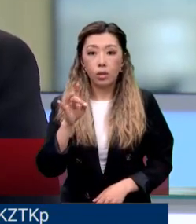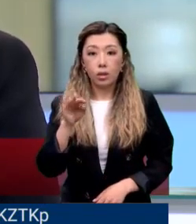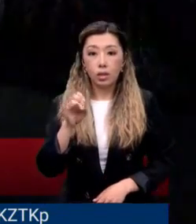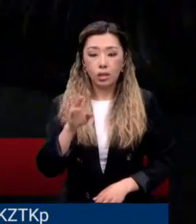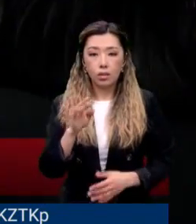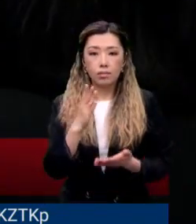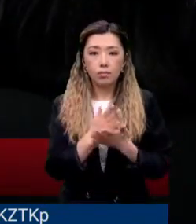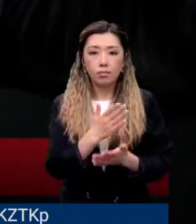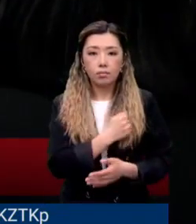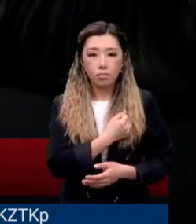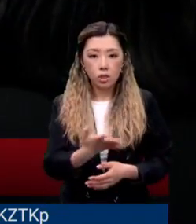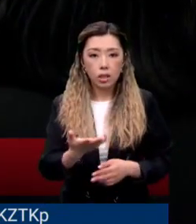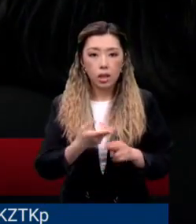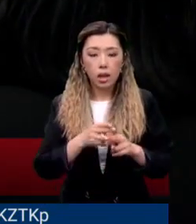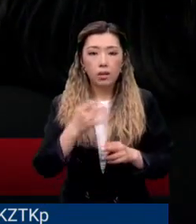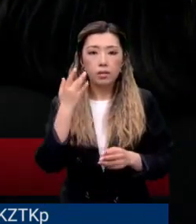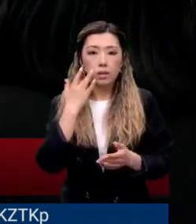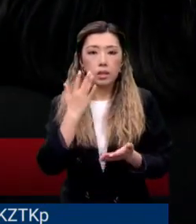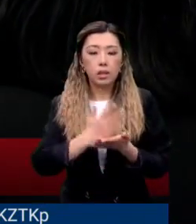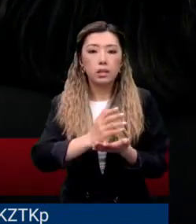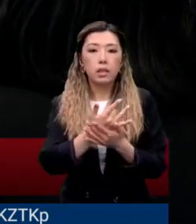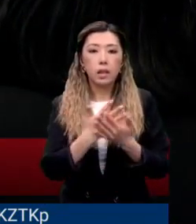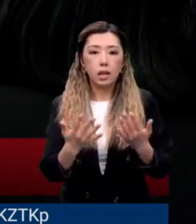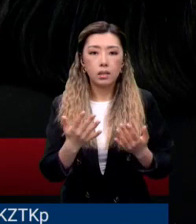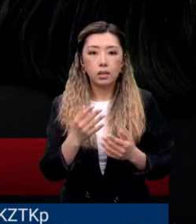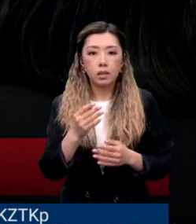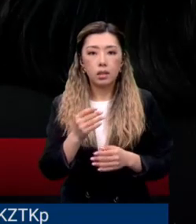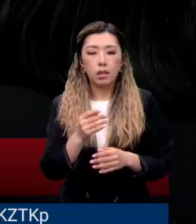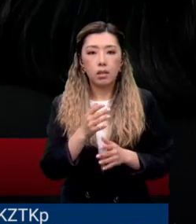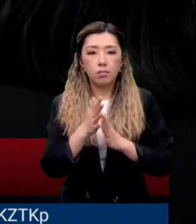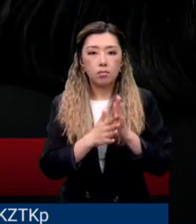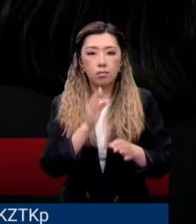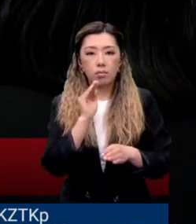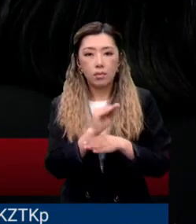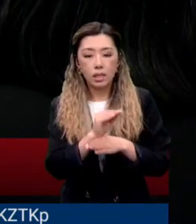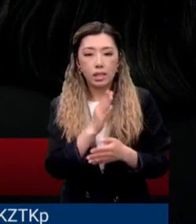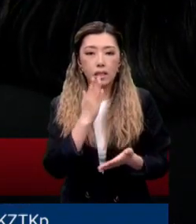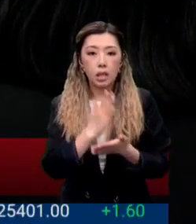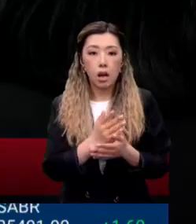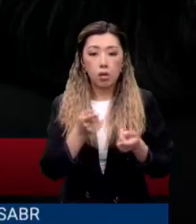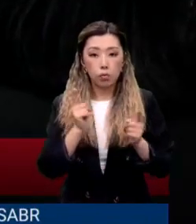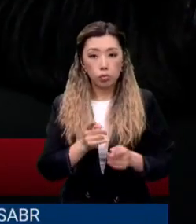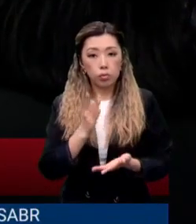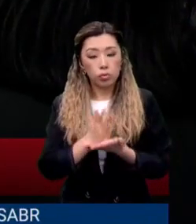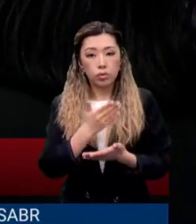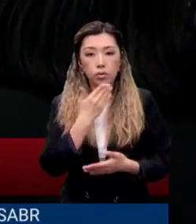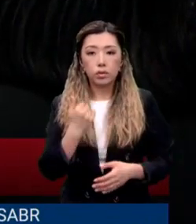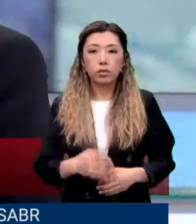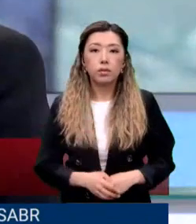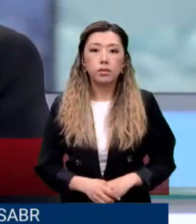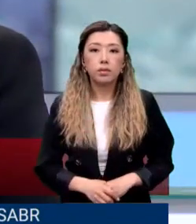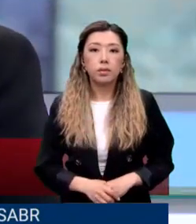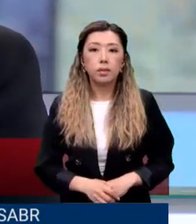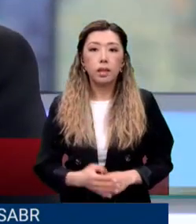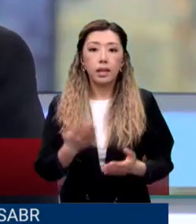очередь те, кому по разным причинам в помощи было отказано. А вы уже с такими фактами сталкиваетесь в работе? В целом, я думаю, что если